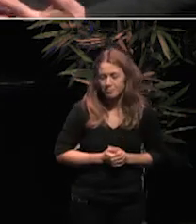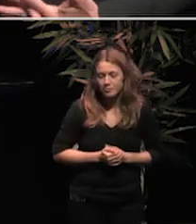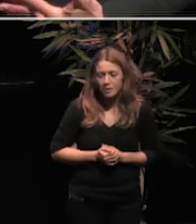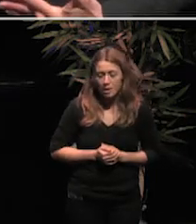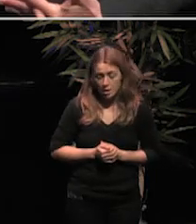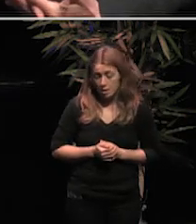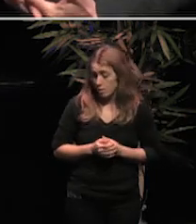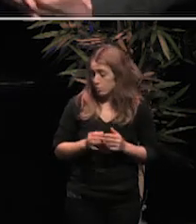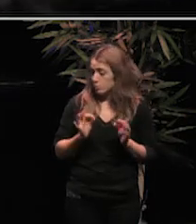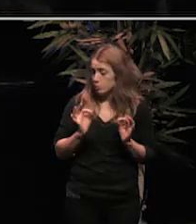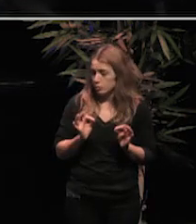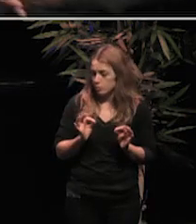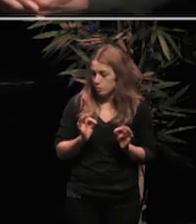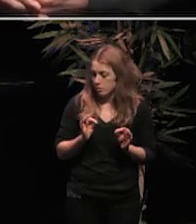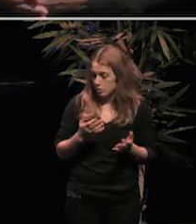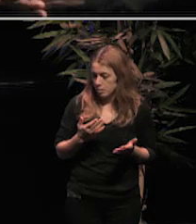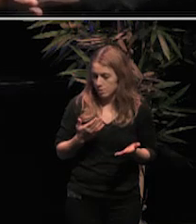aussi ce qui m'attire